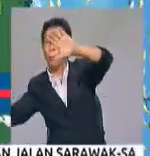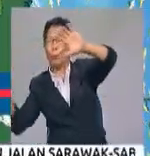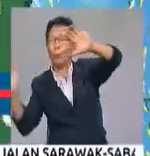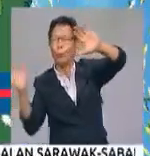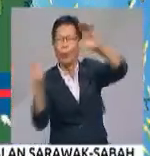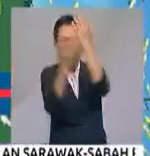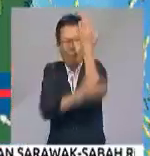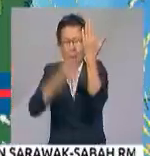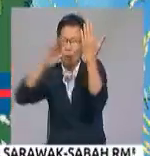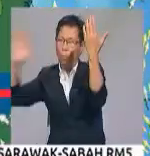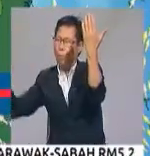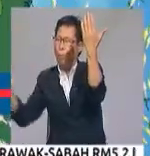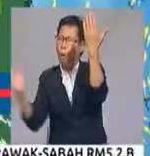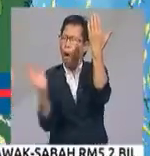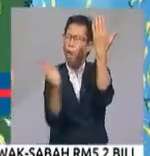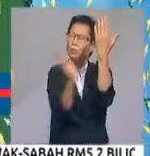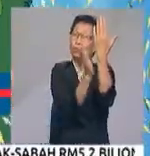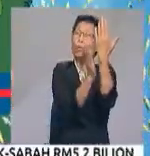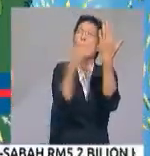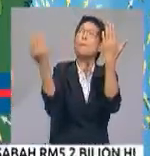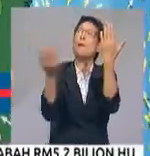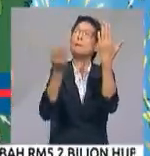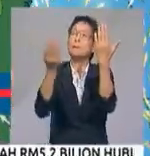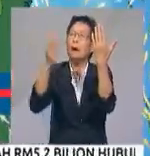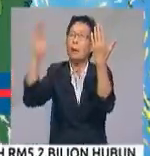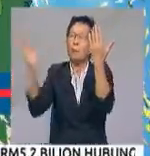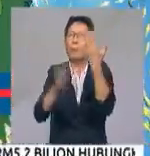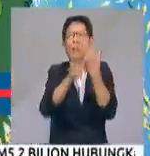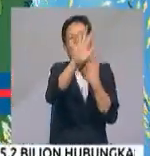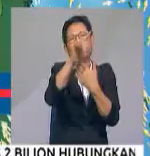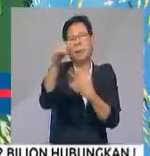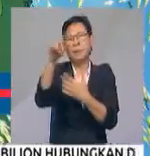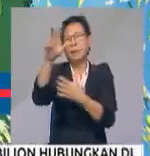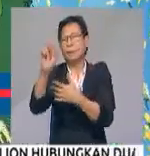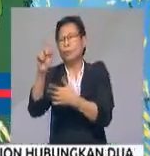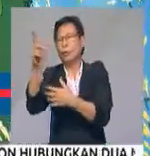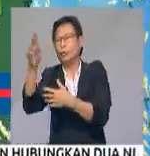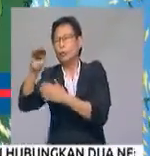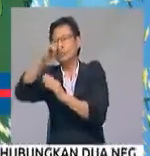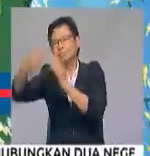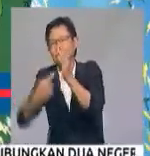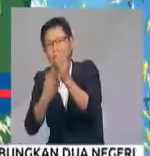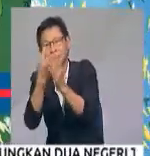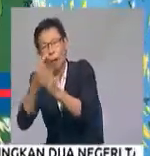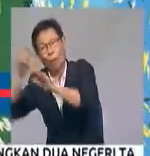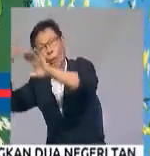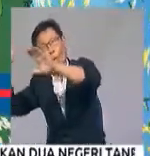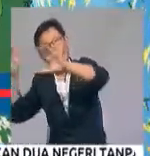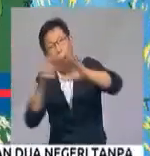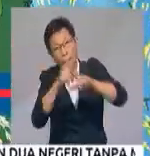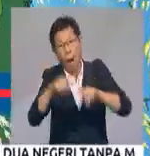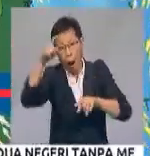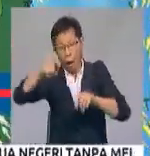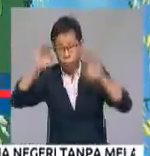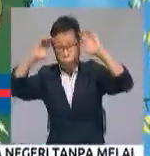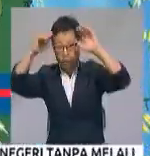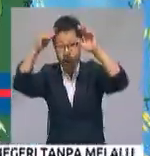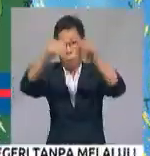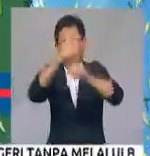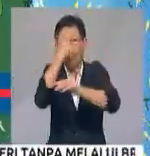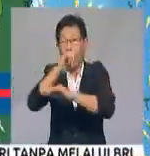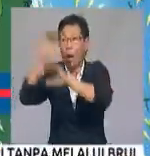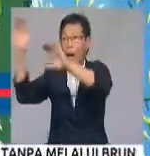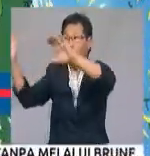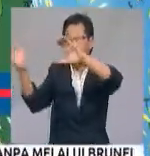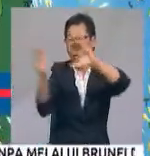kita dengan angin lazim iaitu sekitar 5 hingga 30 km sejam. Namun harus diberikan perhatian kerana